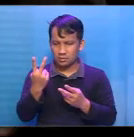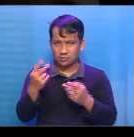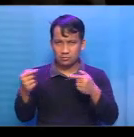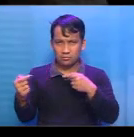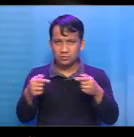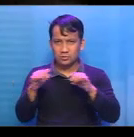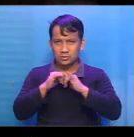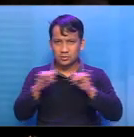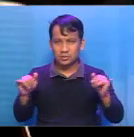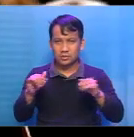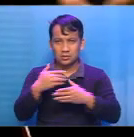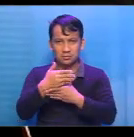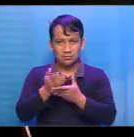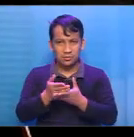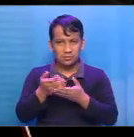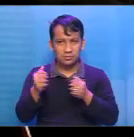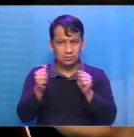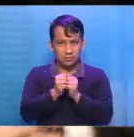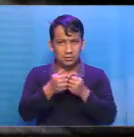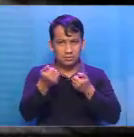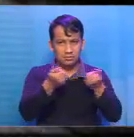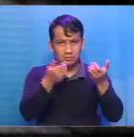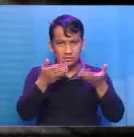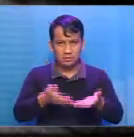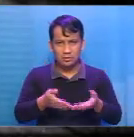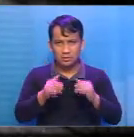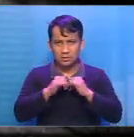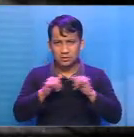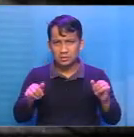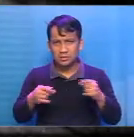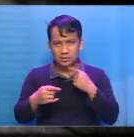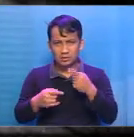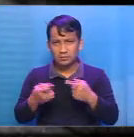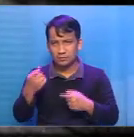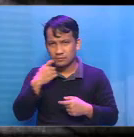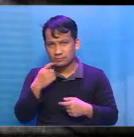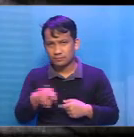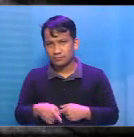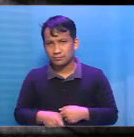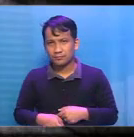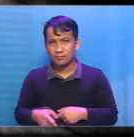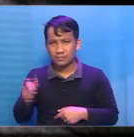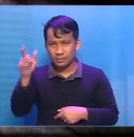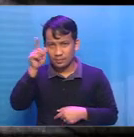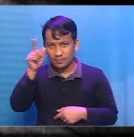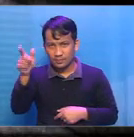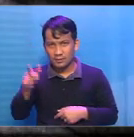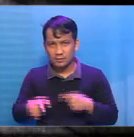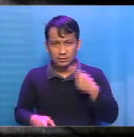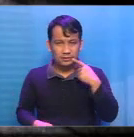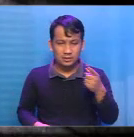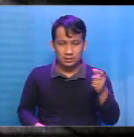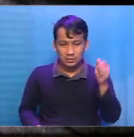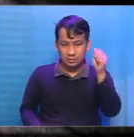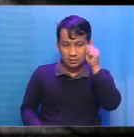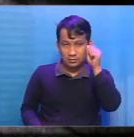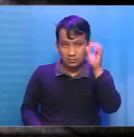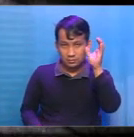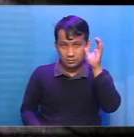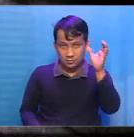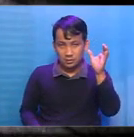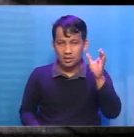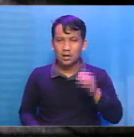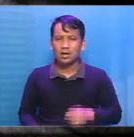ay parehong bahagi ng administrasyon? Gaya halimbawa ng nakaraang labanan ni Lord Alan Velasco at ni Alan Peter